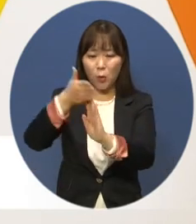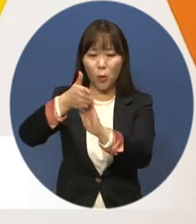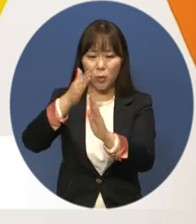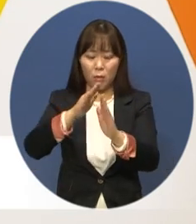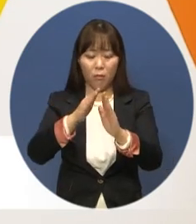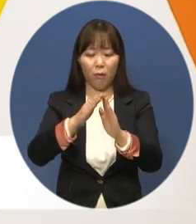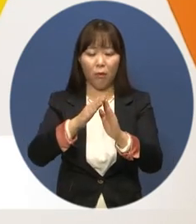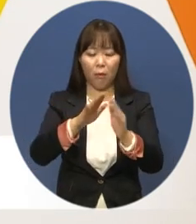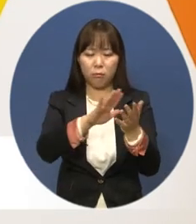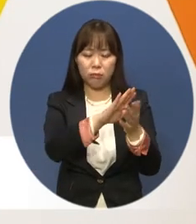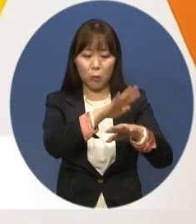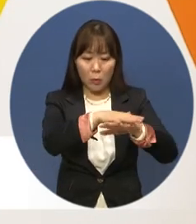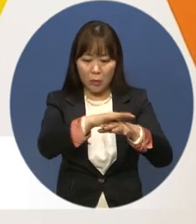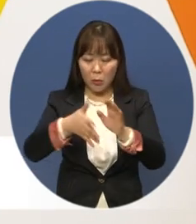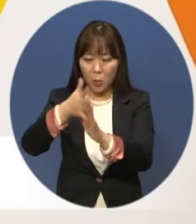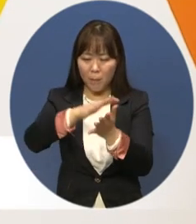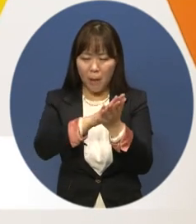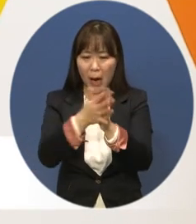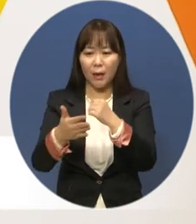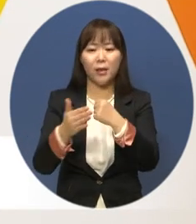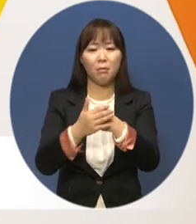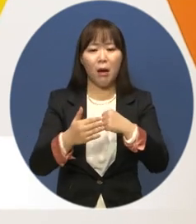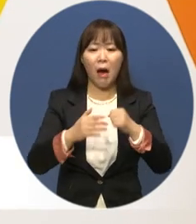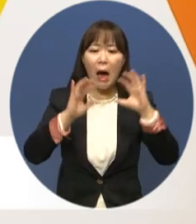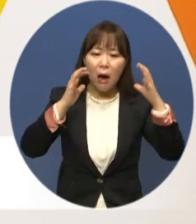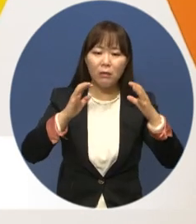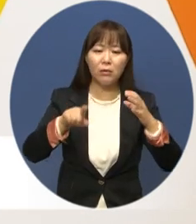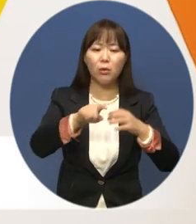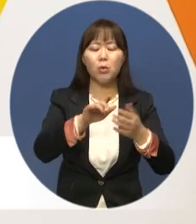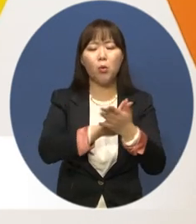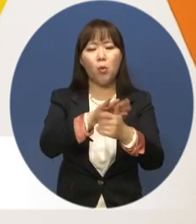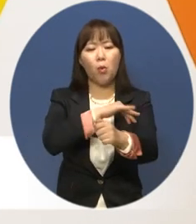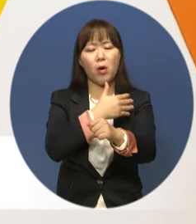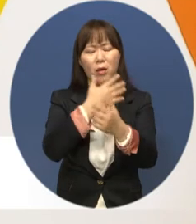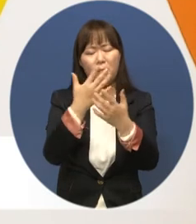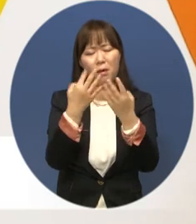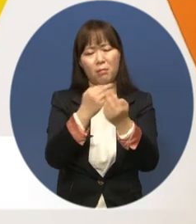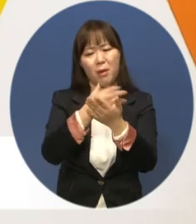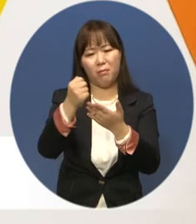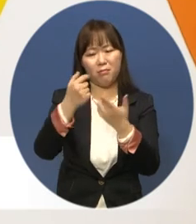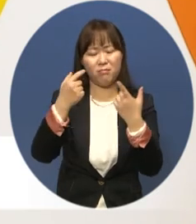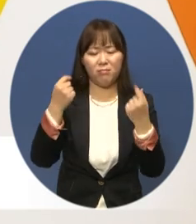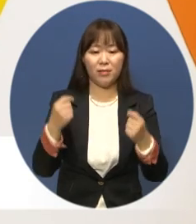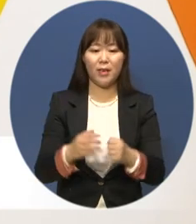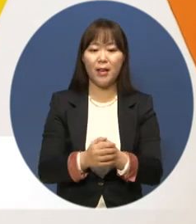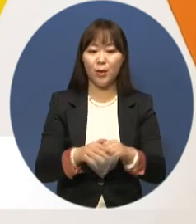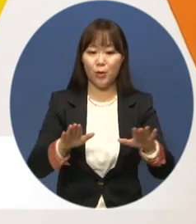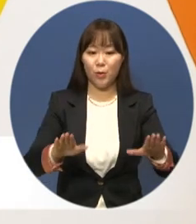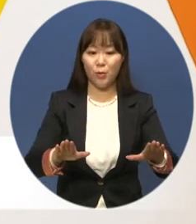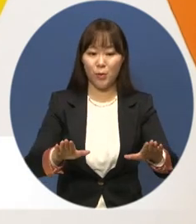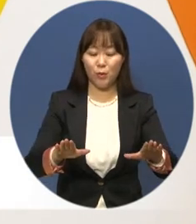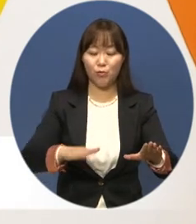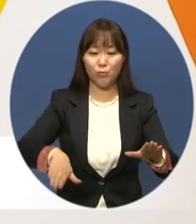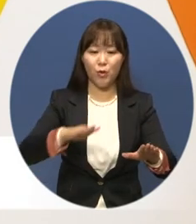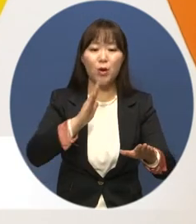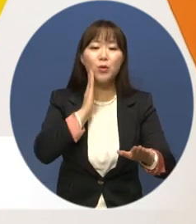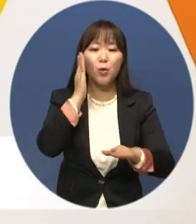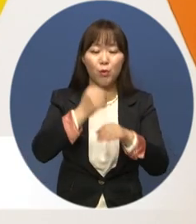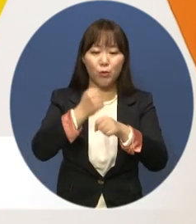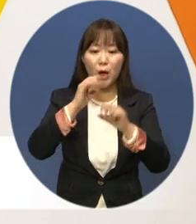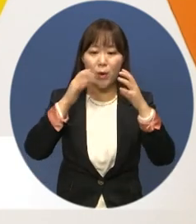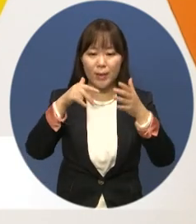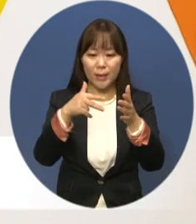되면서 우리 아이들이 사실 놀 권리를 많이 뵙겠다고 생각을 하고요 이번에 우리 에 초록우산